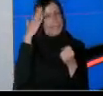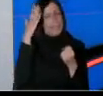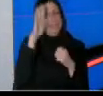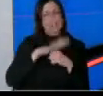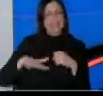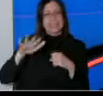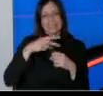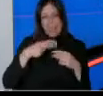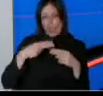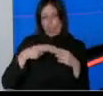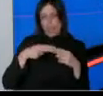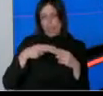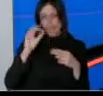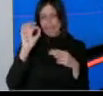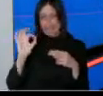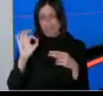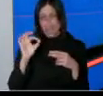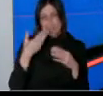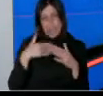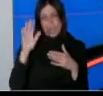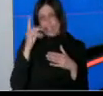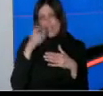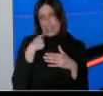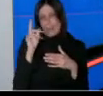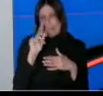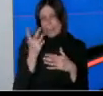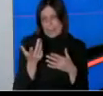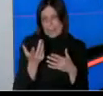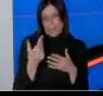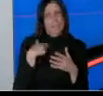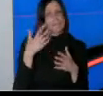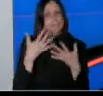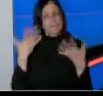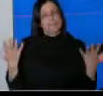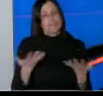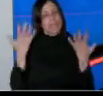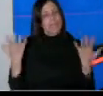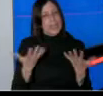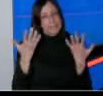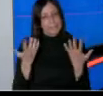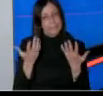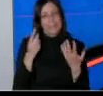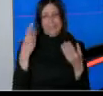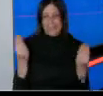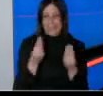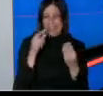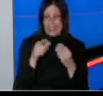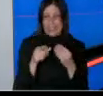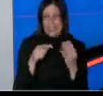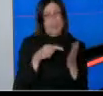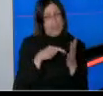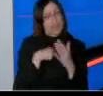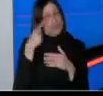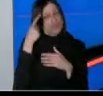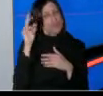שהסביבה הקרובה לו ביותר, אני לא צריך להגיד לכם מי אלה, מטפחים מאוד את הדבר הזה, ולכן אני